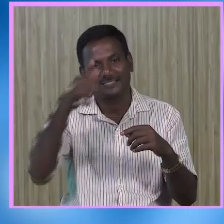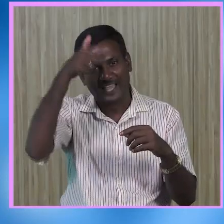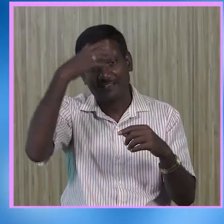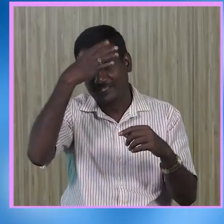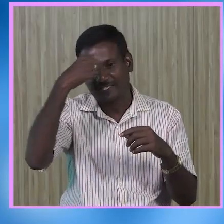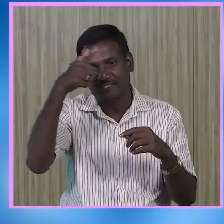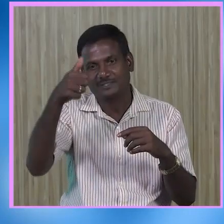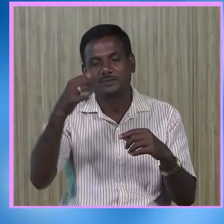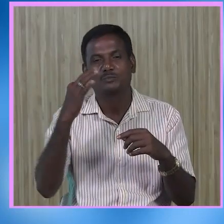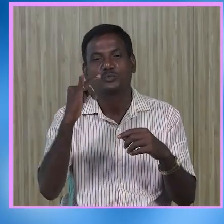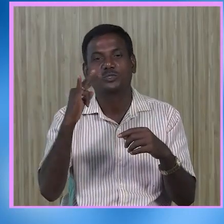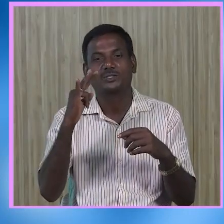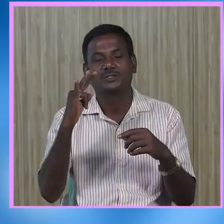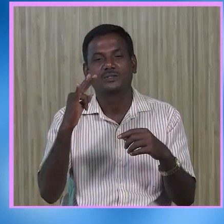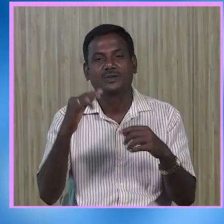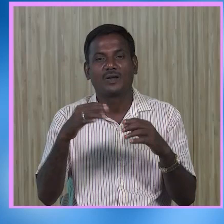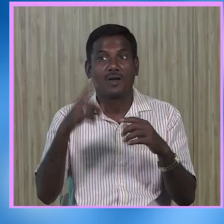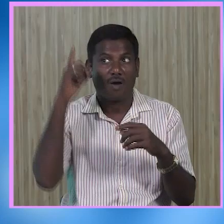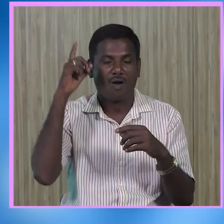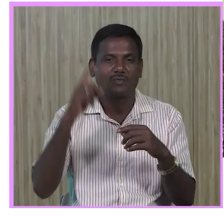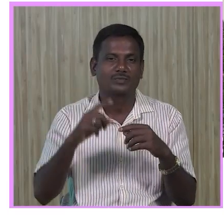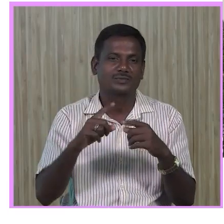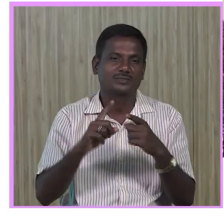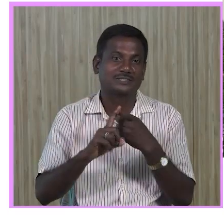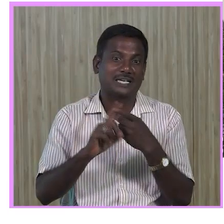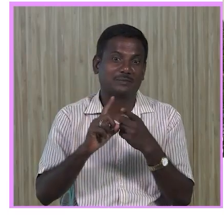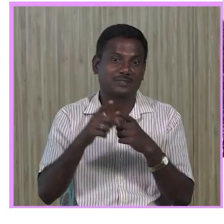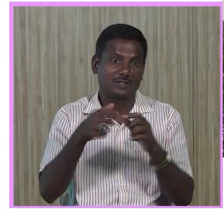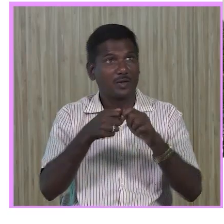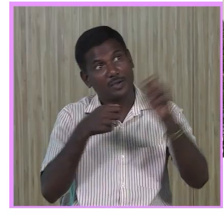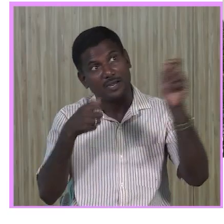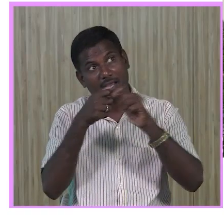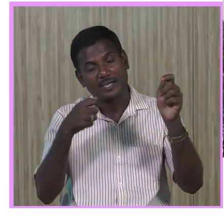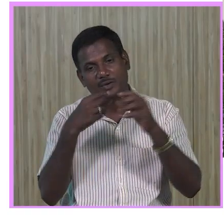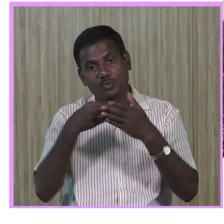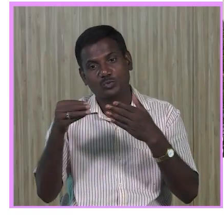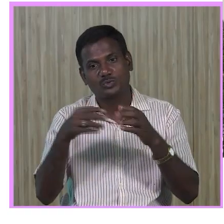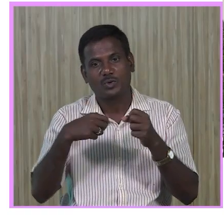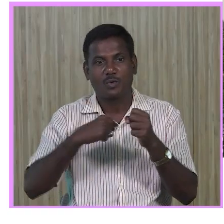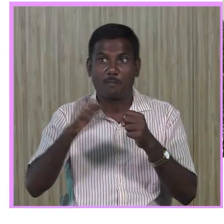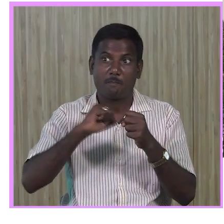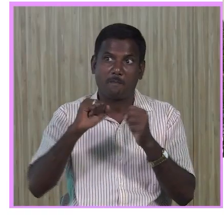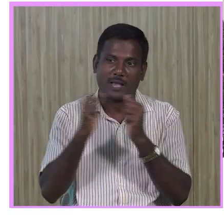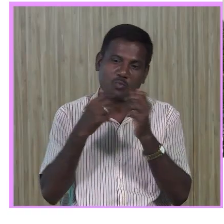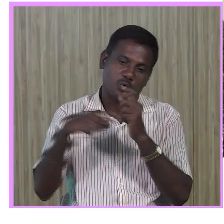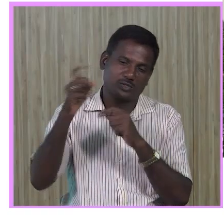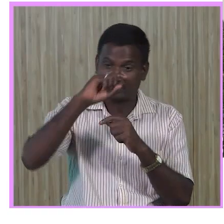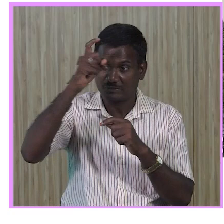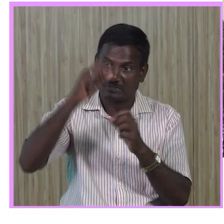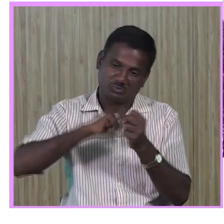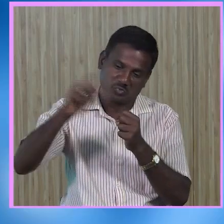சுல்தான். 3வது மைசூர் போரில் ஆங்கிலருக்கு எதிராக இந்த ராக்கெட்டுகளை பயன்படுத்தி ஓட ஓட விரட்டினவர்